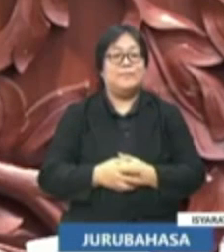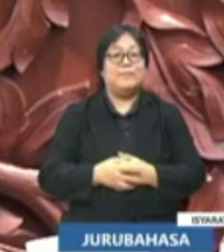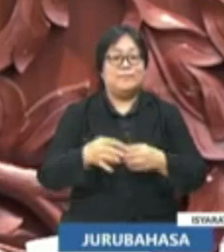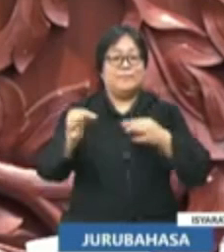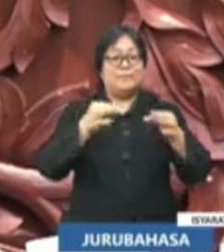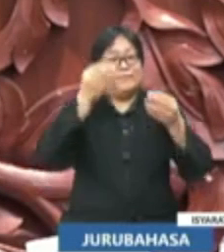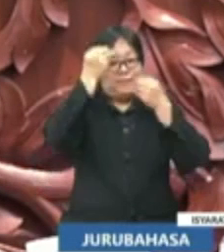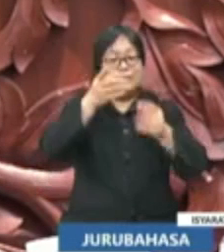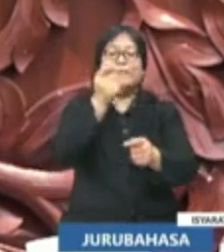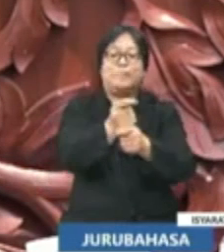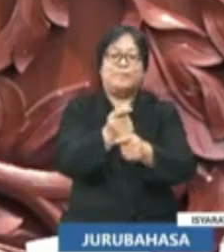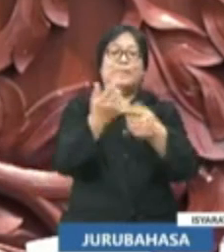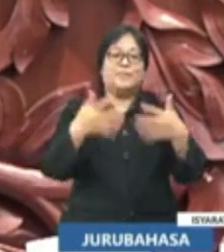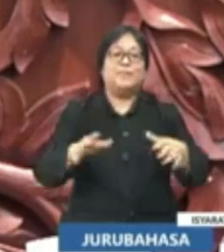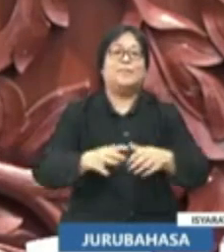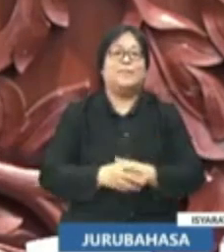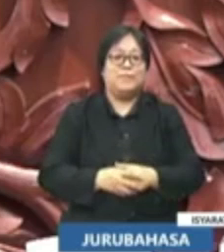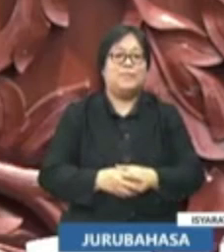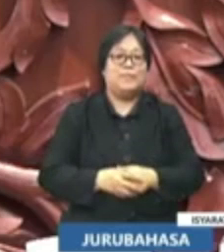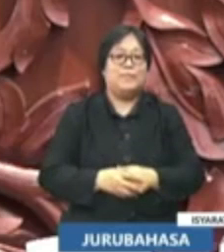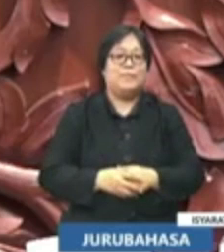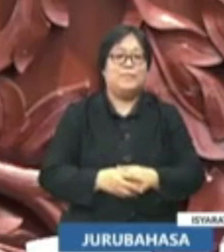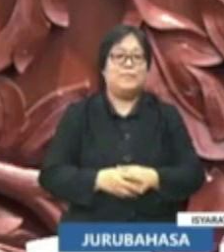mengatakan keputusan saya temuk tamat.